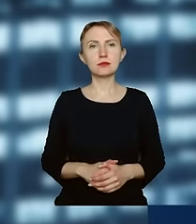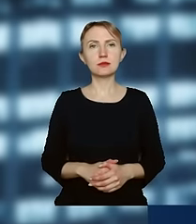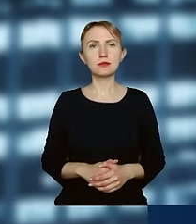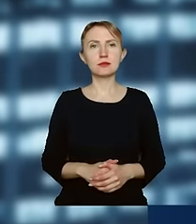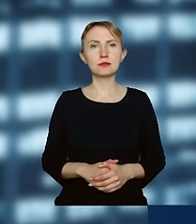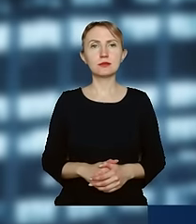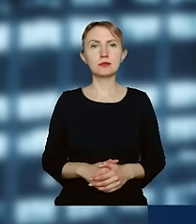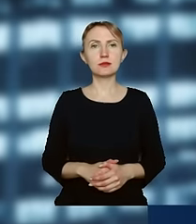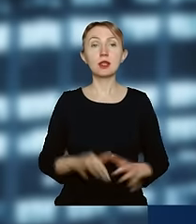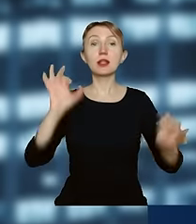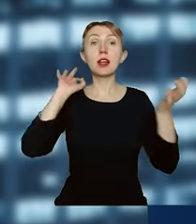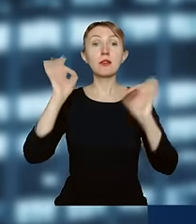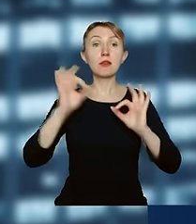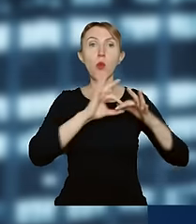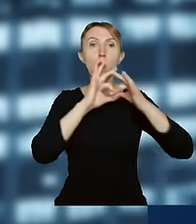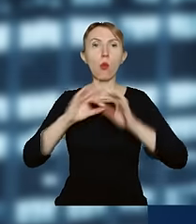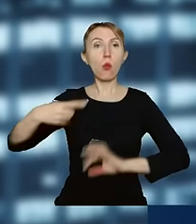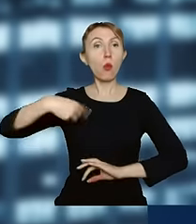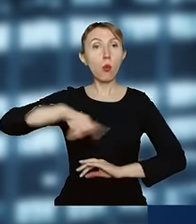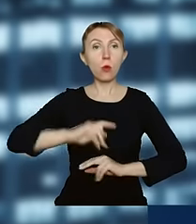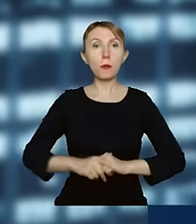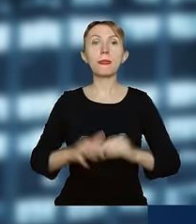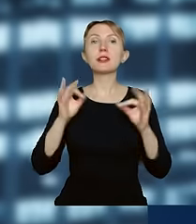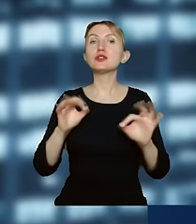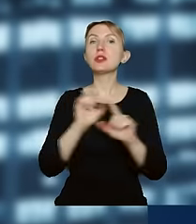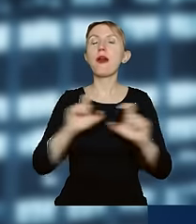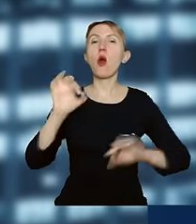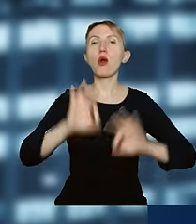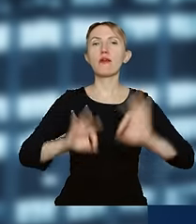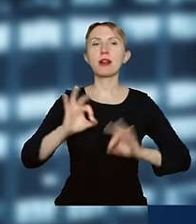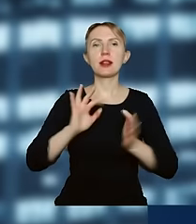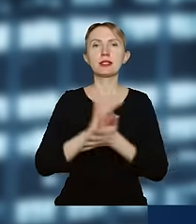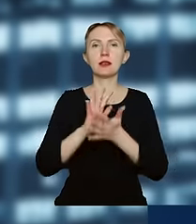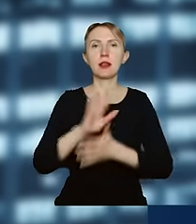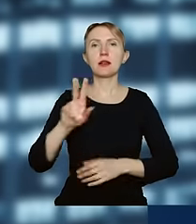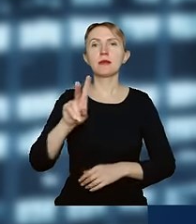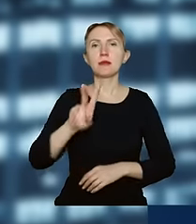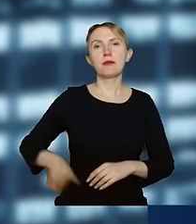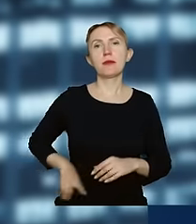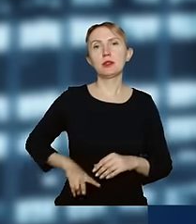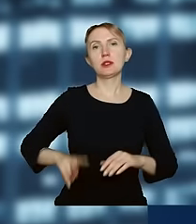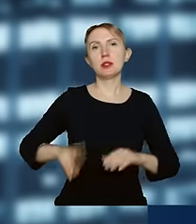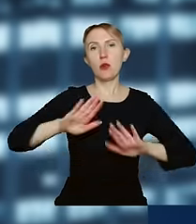nas dotyczące. Dzisiaj podczas konferencji prasowej w Ministerstwie Obrony Narodowej